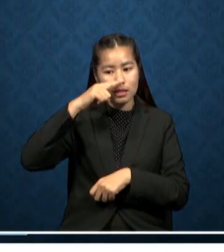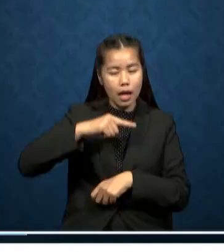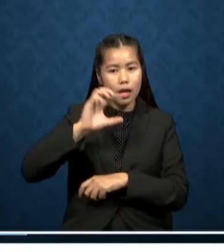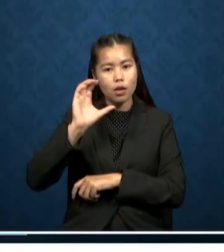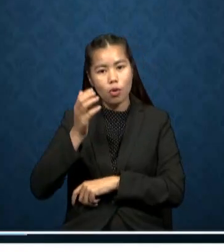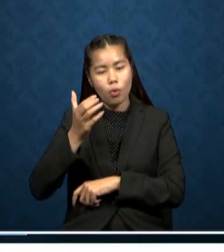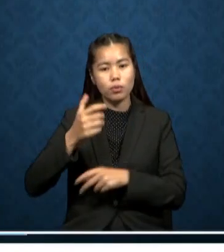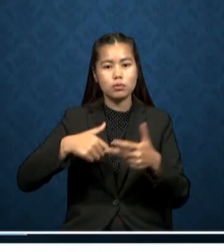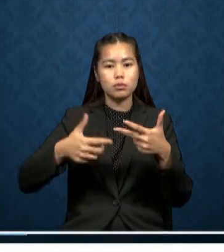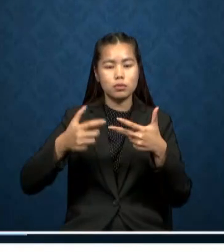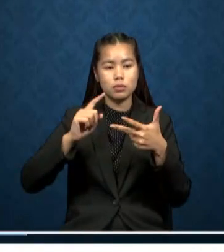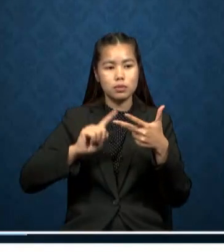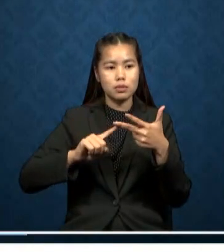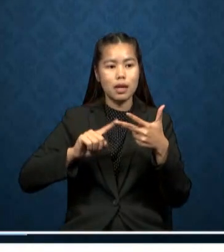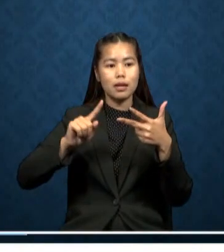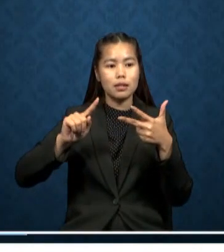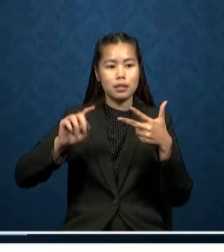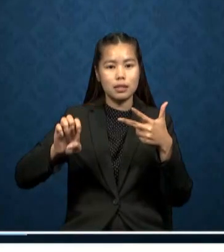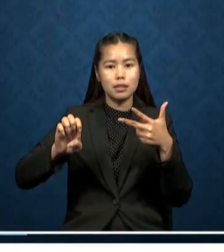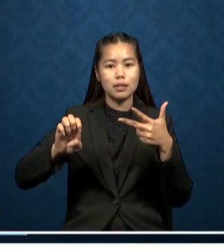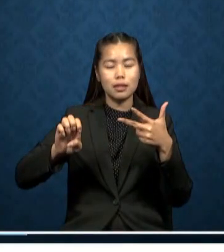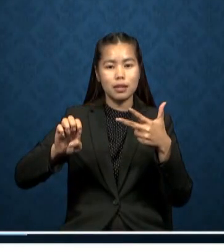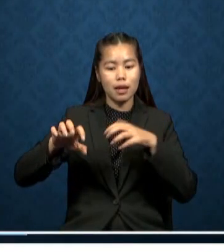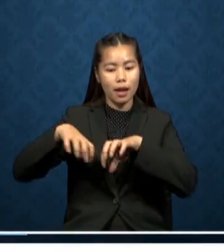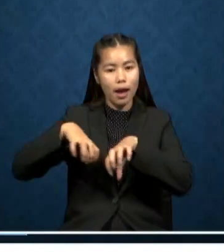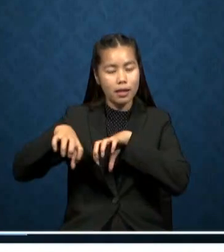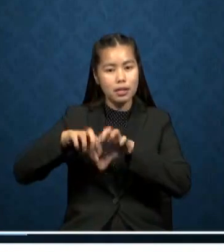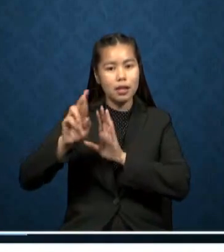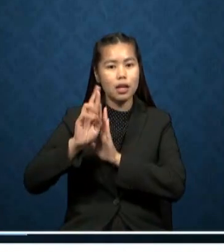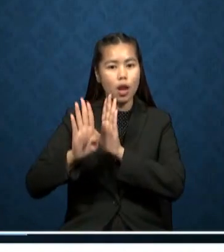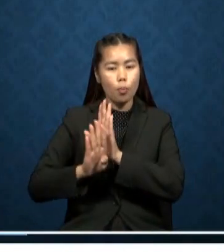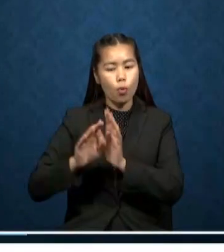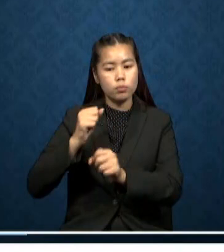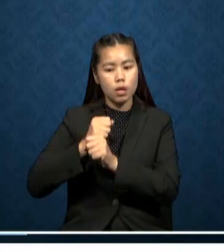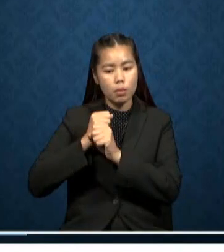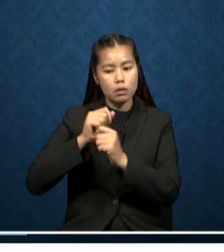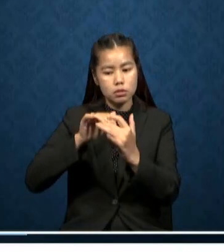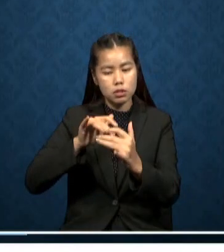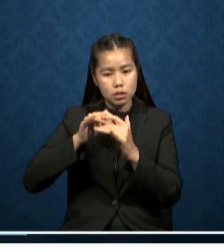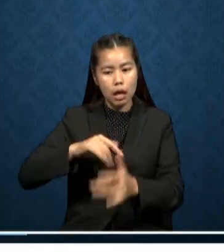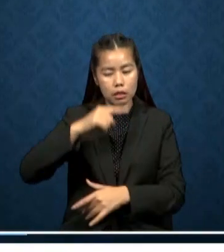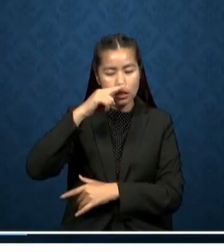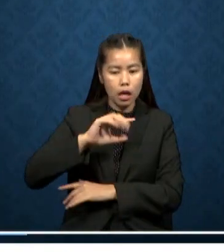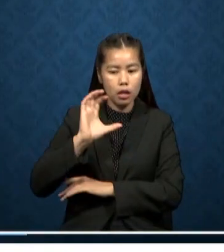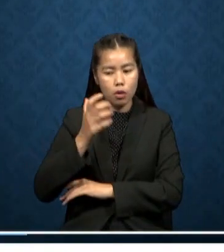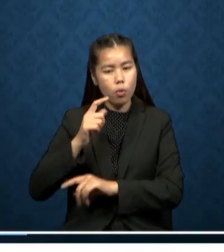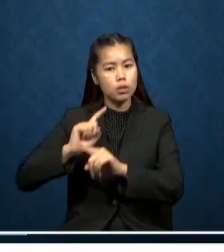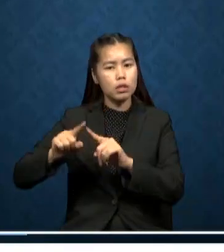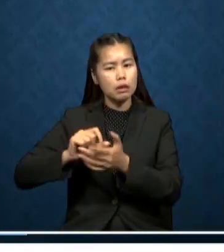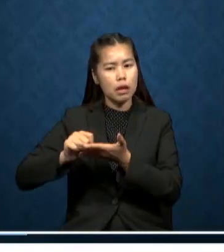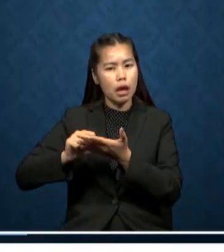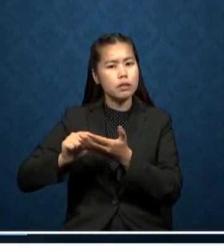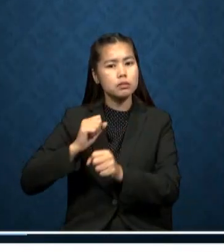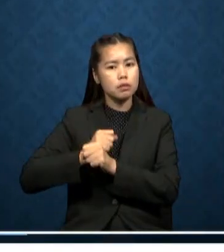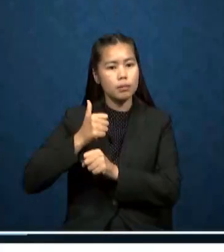EEnglish engineeringคือการจัดระบบงานทั้งการสื่อสารสากลเพื่อให้เกิดประสิทธิภาพสูงสุด